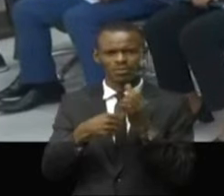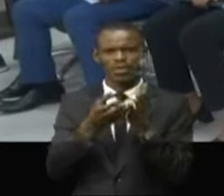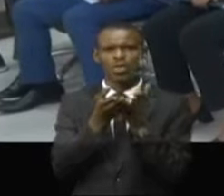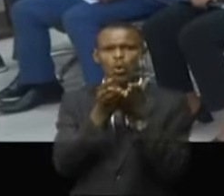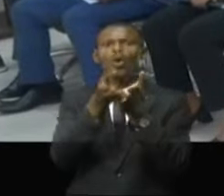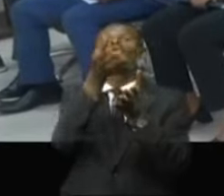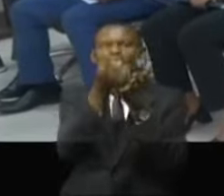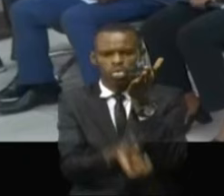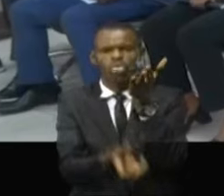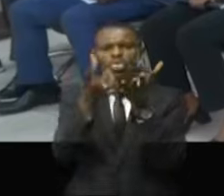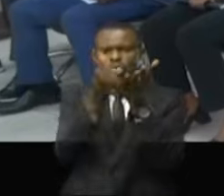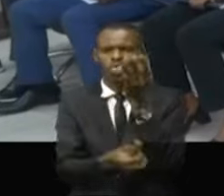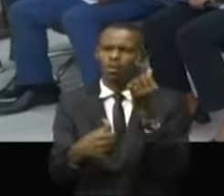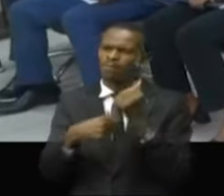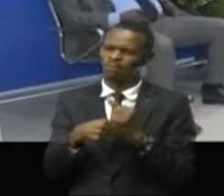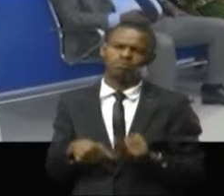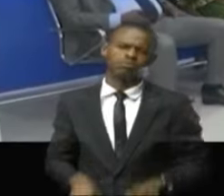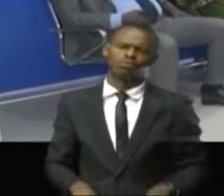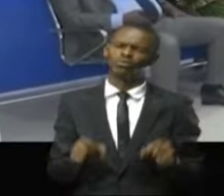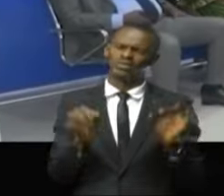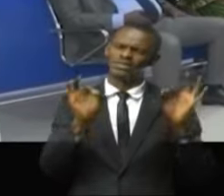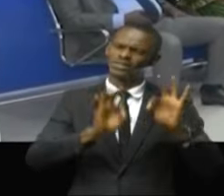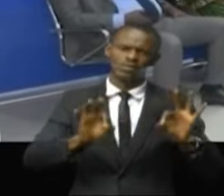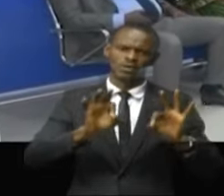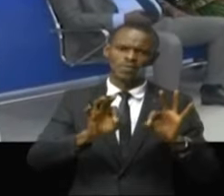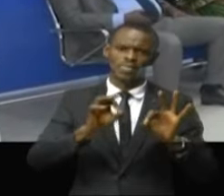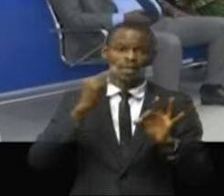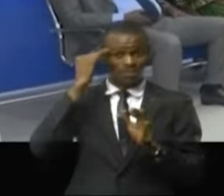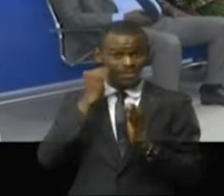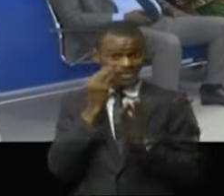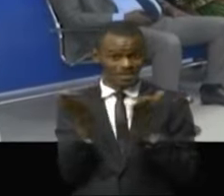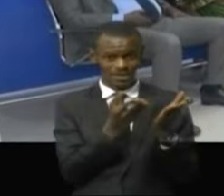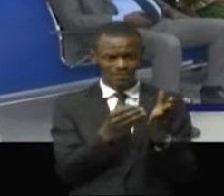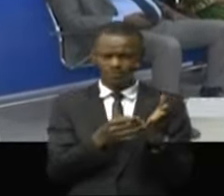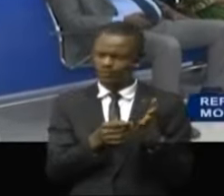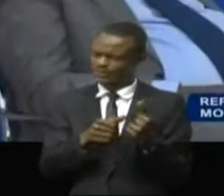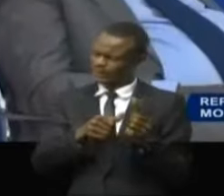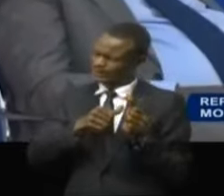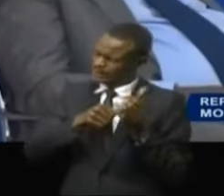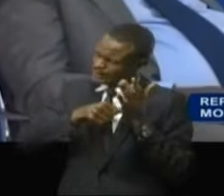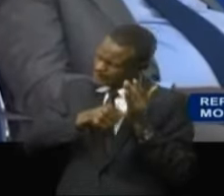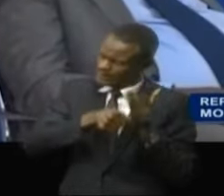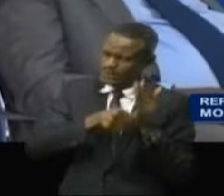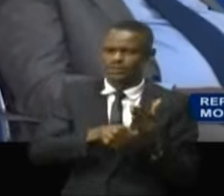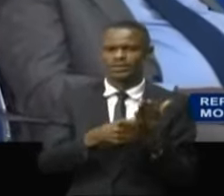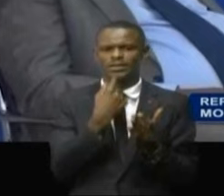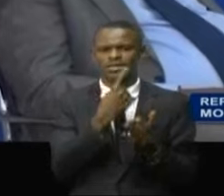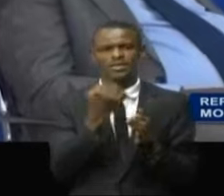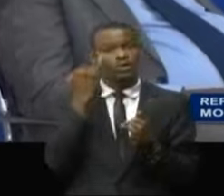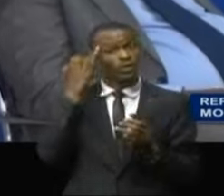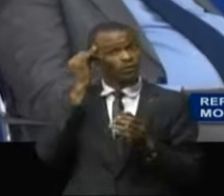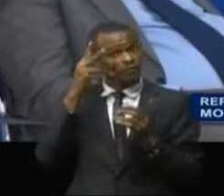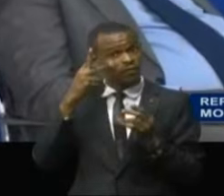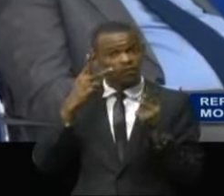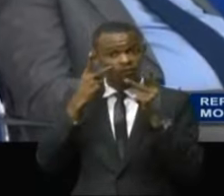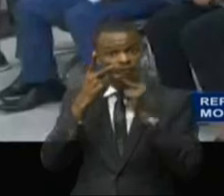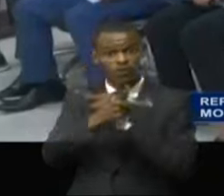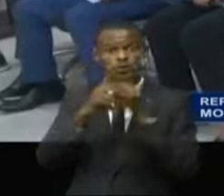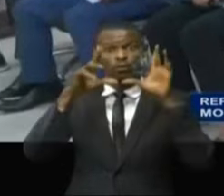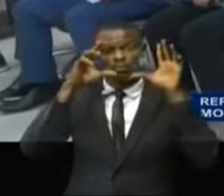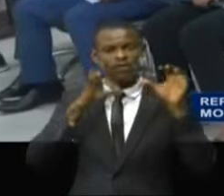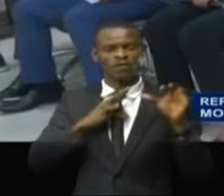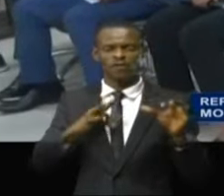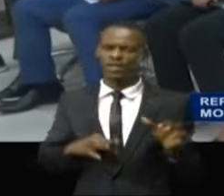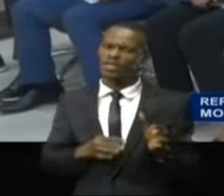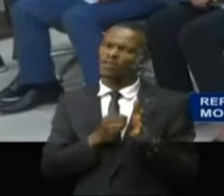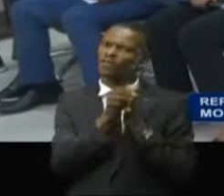des Transports tient à serrer la vis conformément à la vision du chef de l'État, Félix-Antoine Tshisekedi Tshilombo, celle d'éviter